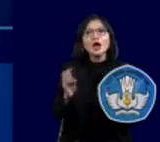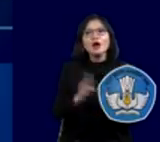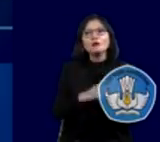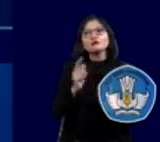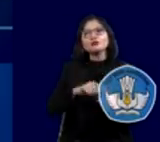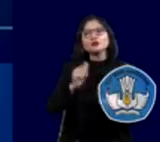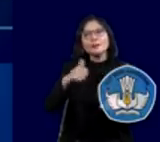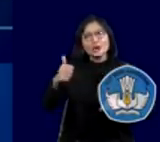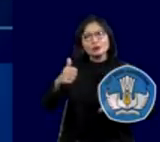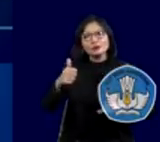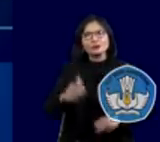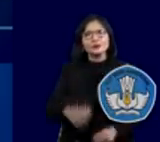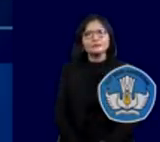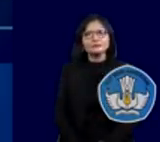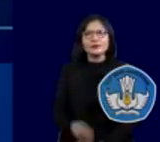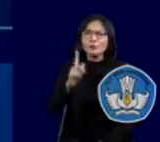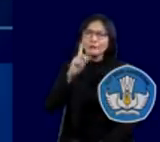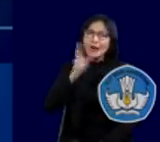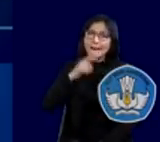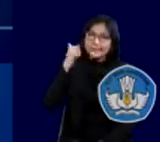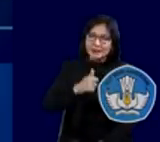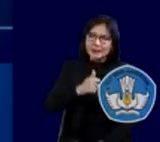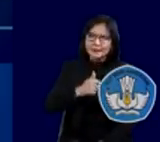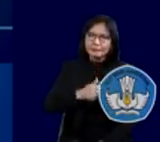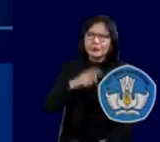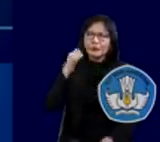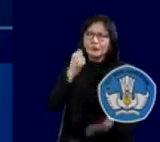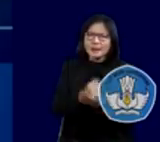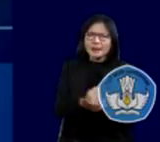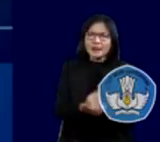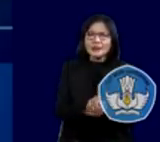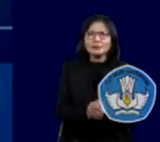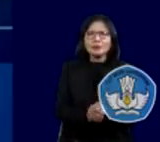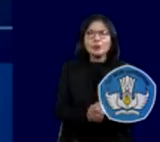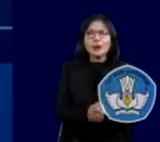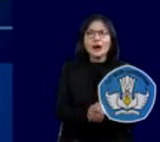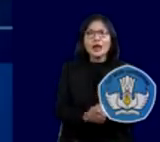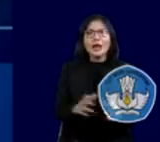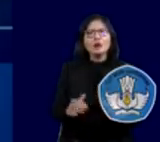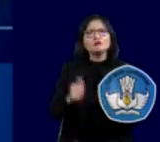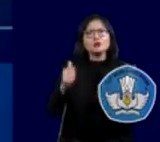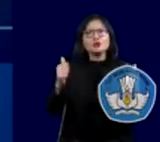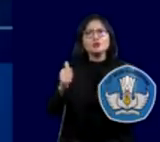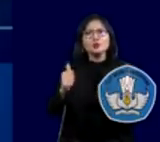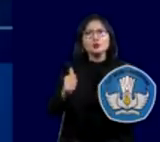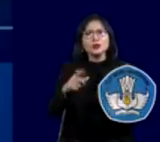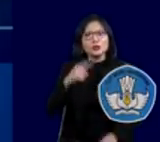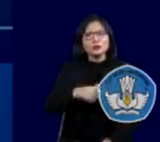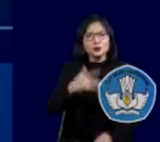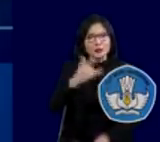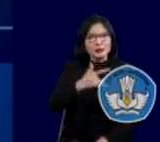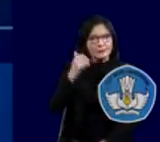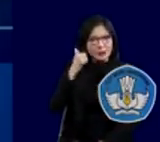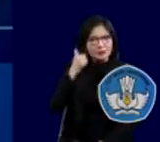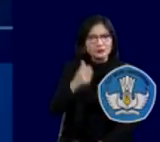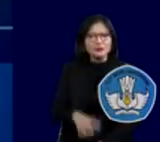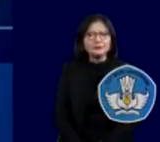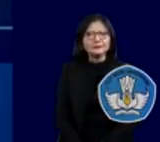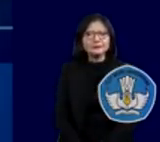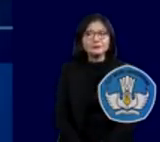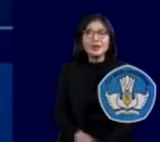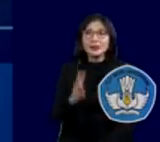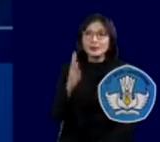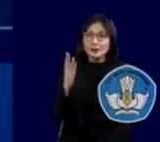itu adalah suatu hal yang sangat penting untuk memastikan kualitas mutu pembelajaran anak-anak kita itu masih terjaga.